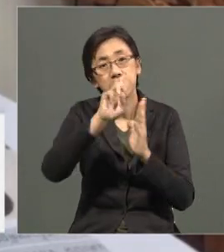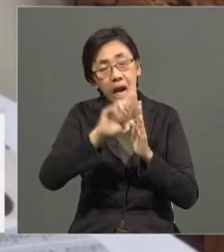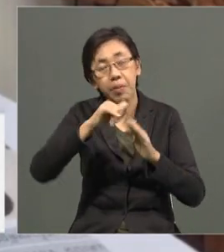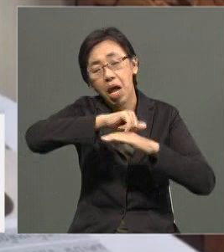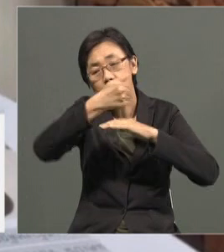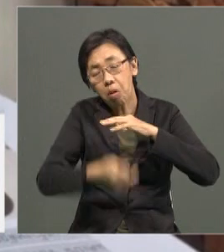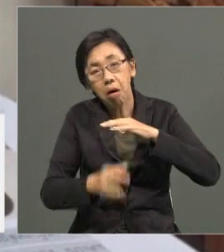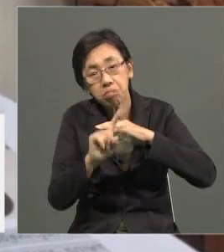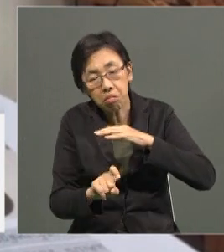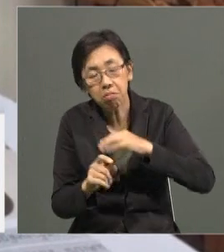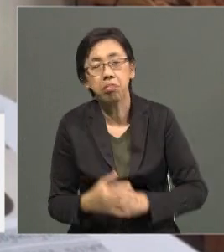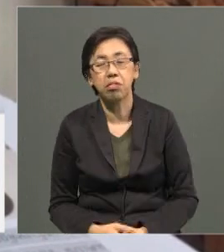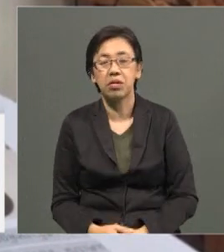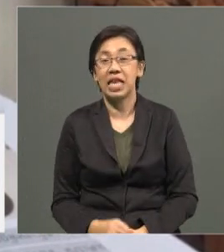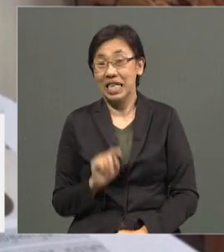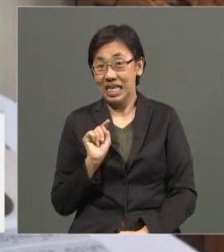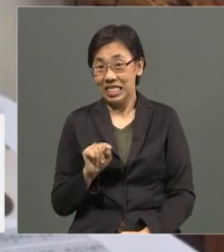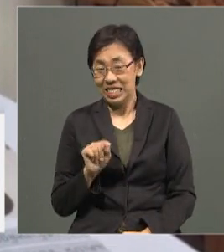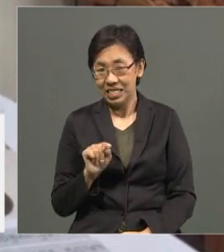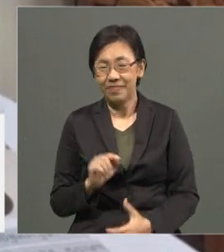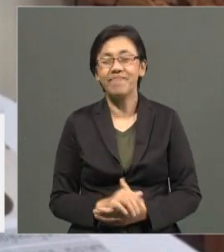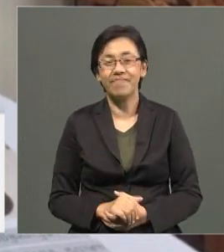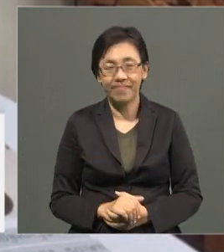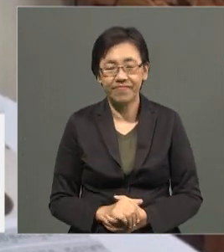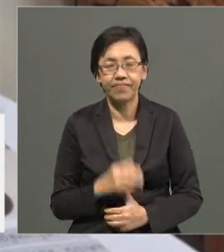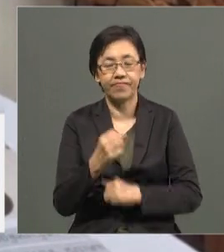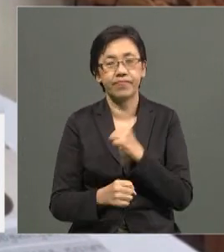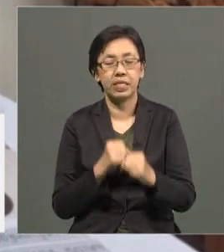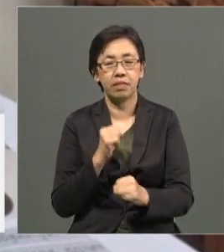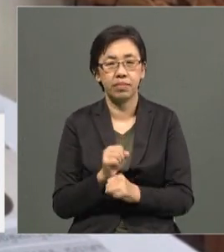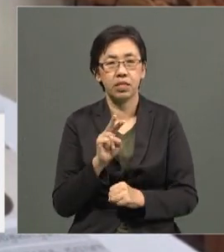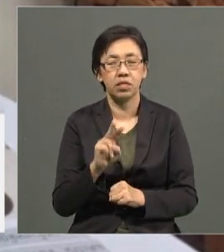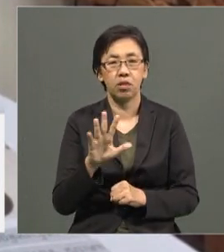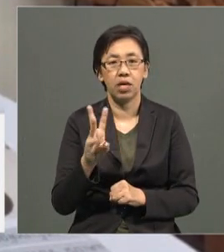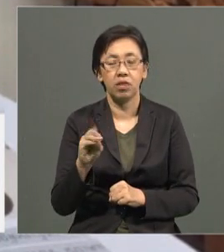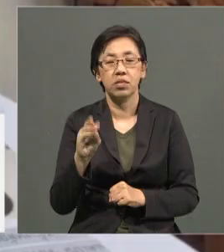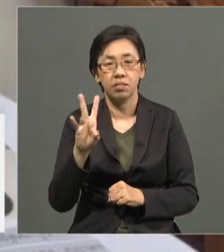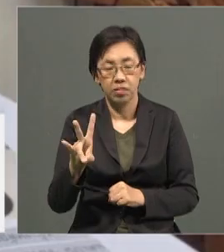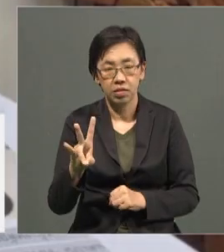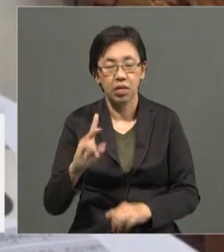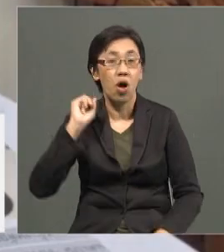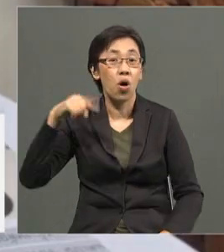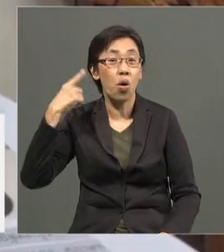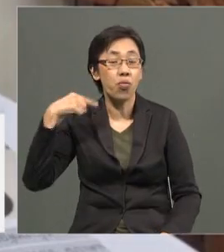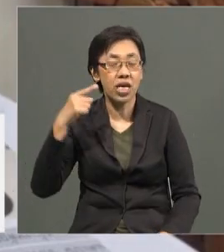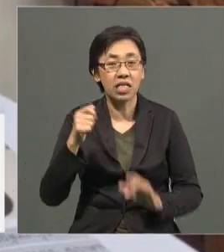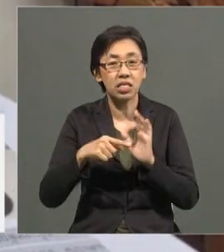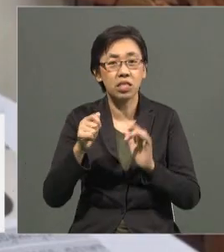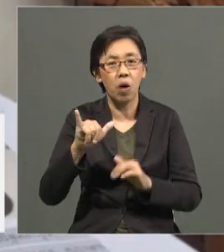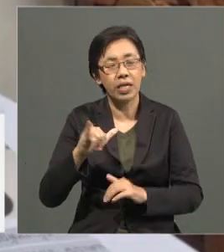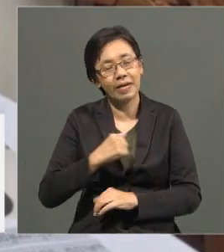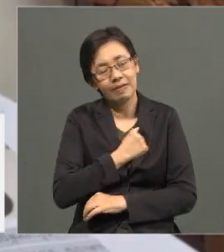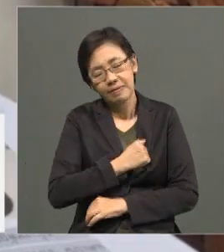เชียงรายด้วยเหตุนี้ท่านผู้ชมครับต้นปี2567พี่อ้อยจตุพรที่ใจ